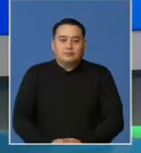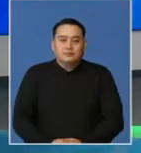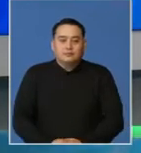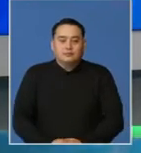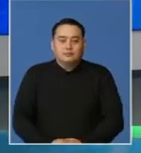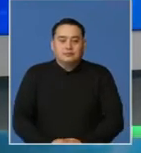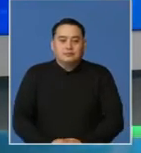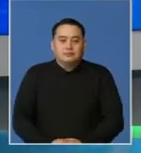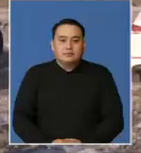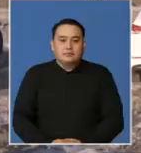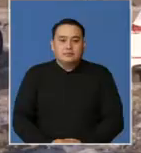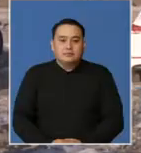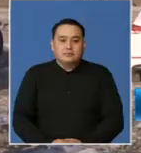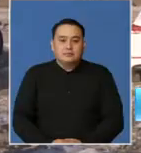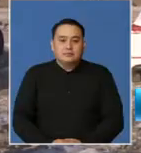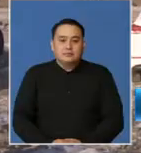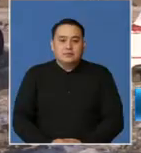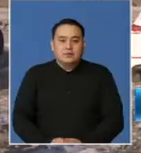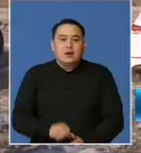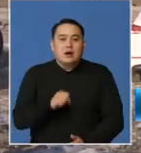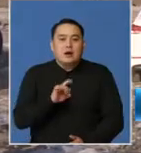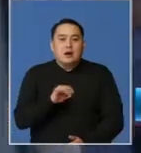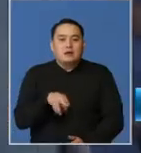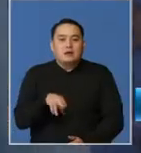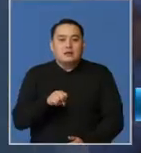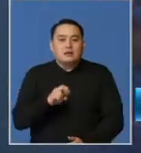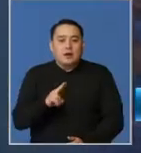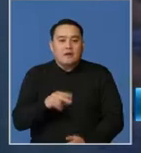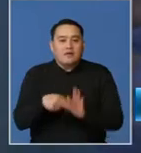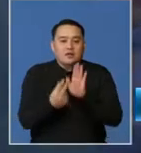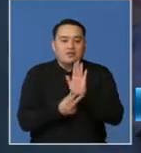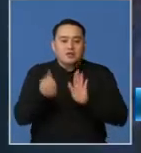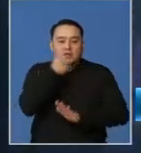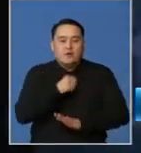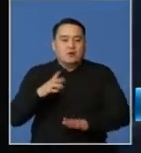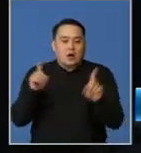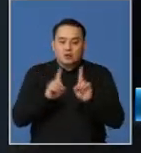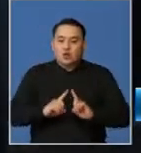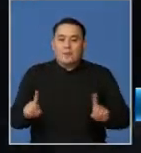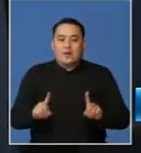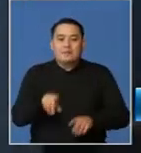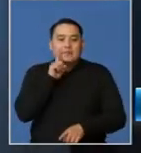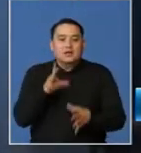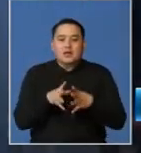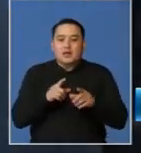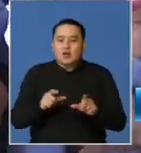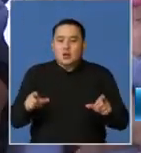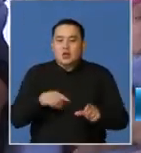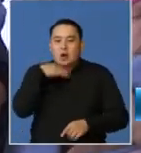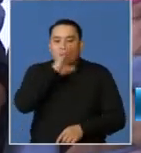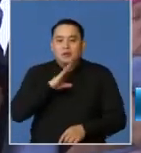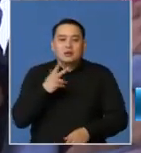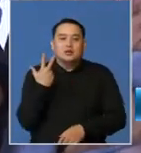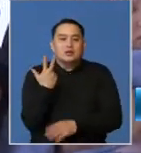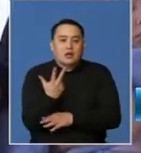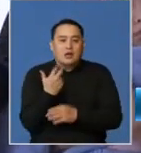Анитова. Для Ардага Ахметова и ее супруга 2018 год особенный. Молодые люди стали родителями